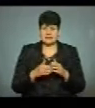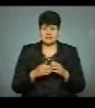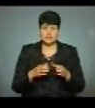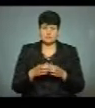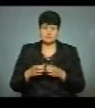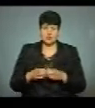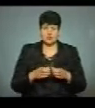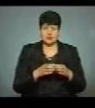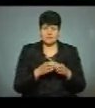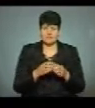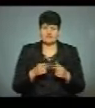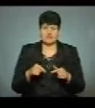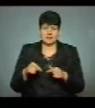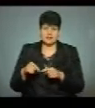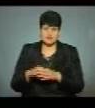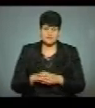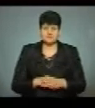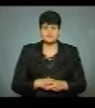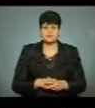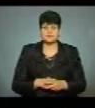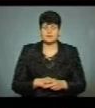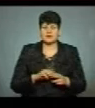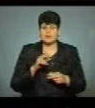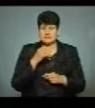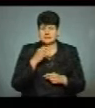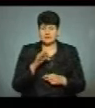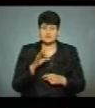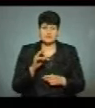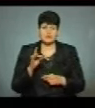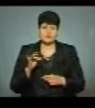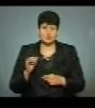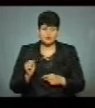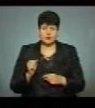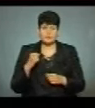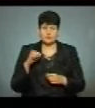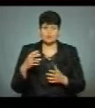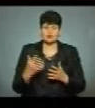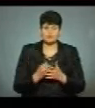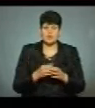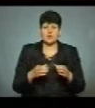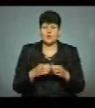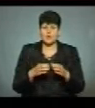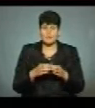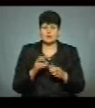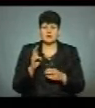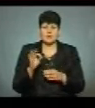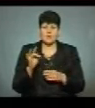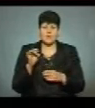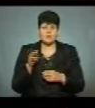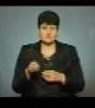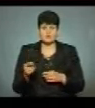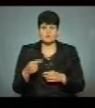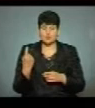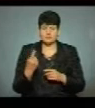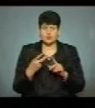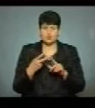структурних підрозділів, відділів, відділень. Як повідомив Олексій Криворучко, перемогу здобула команда управління КОРД в Тернопільській області.